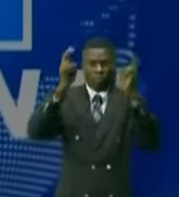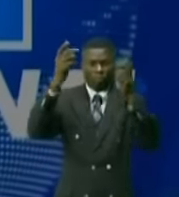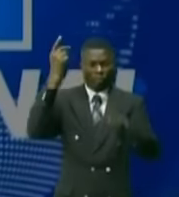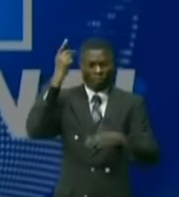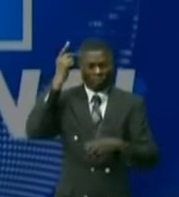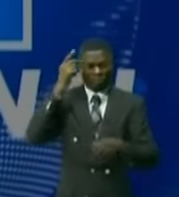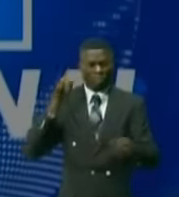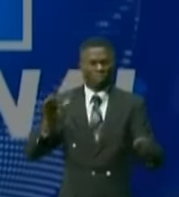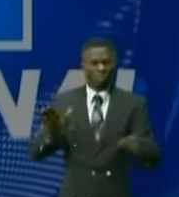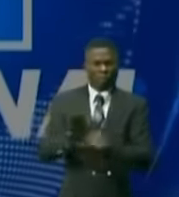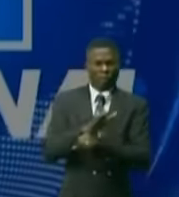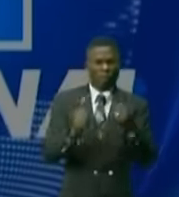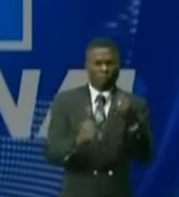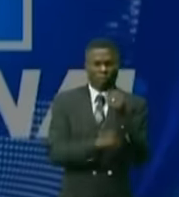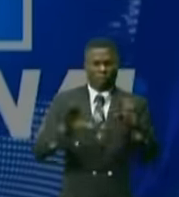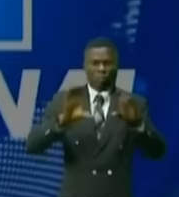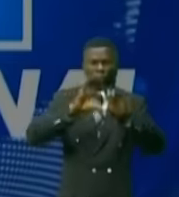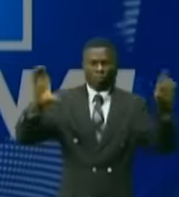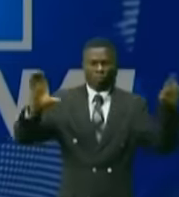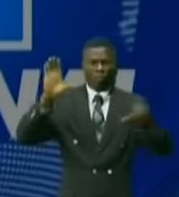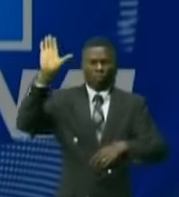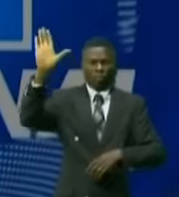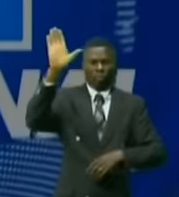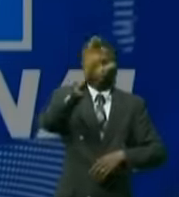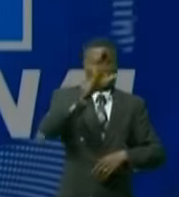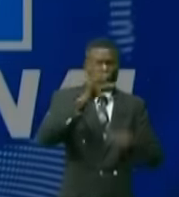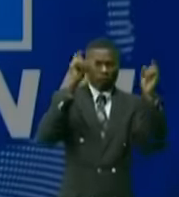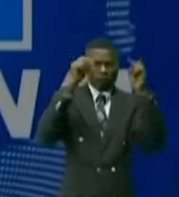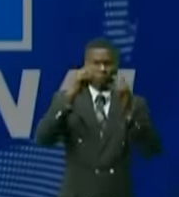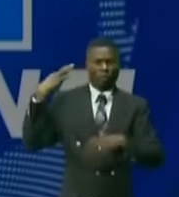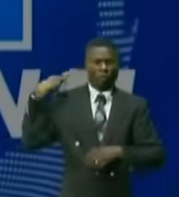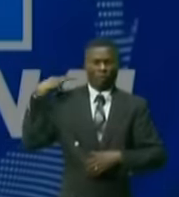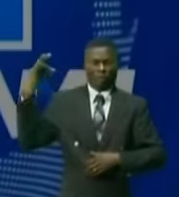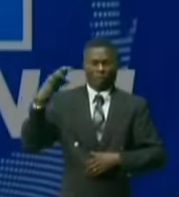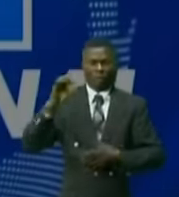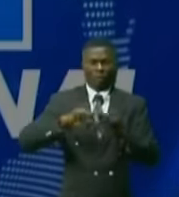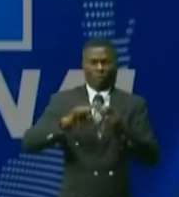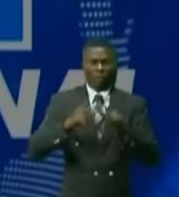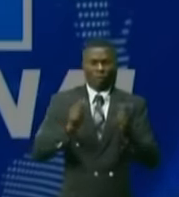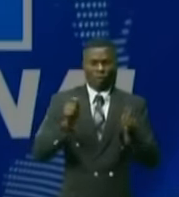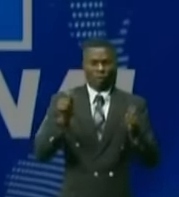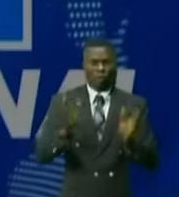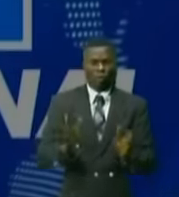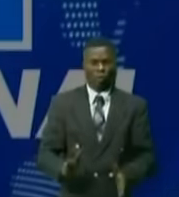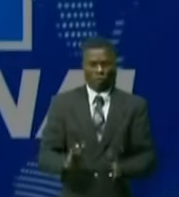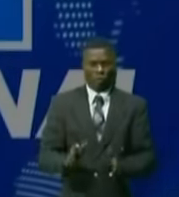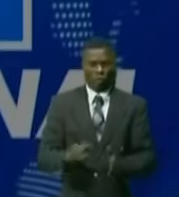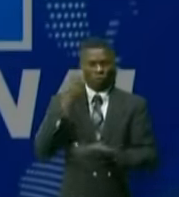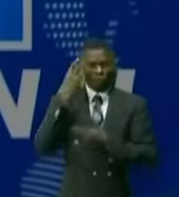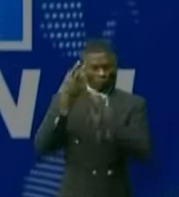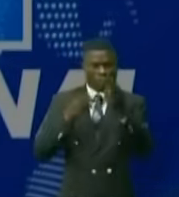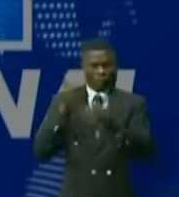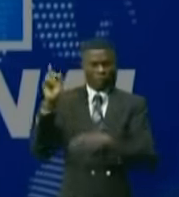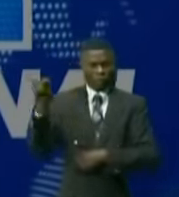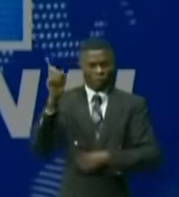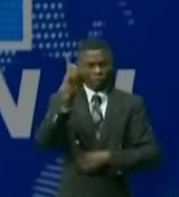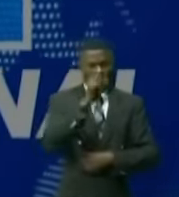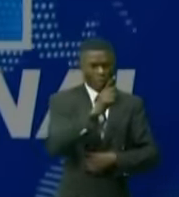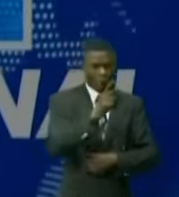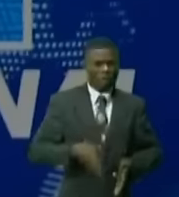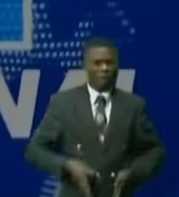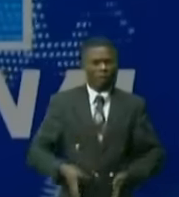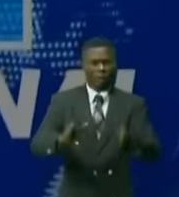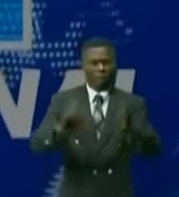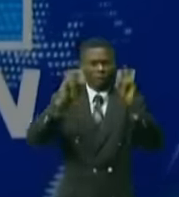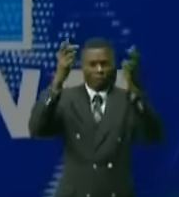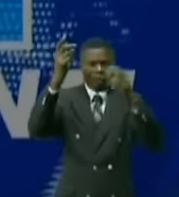étaient inondés des affiches des différents candidats. Notre reporter Gaëtan Magalano a fait le tour de quelques